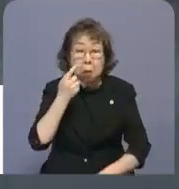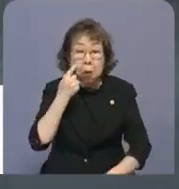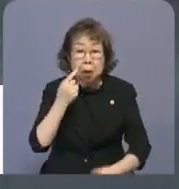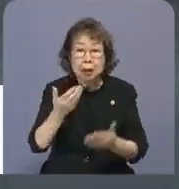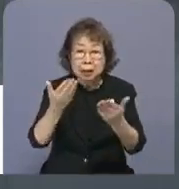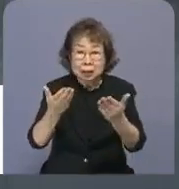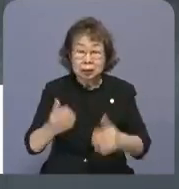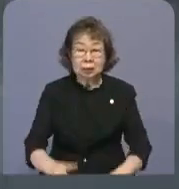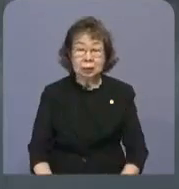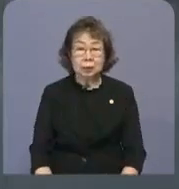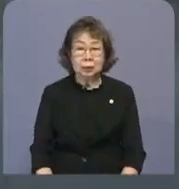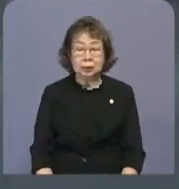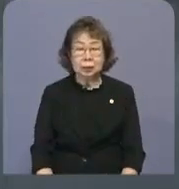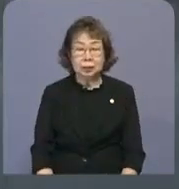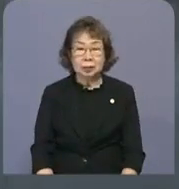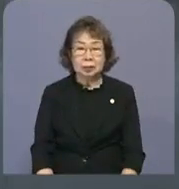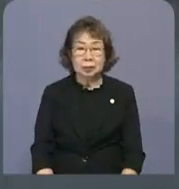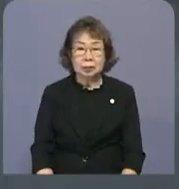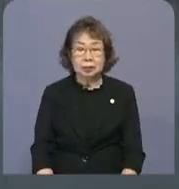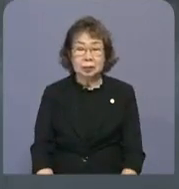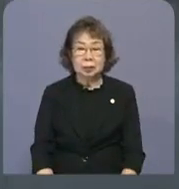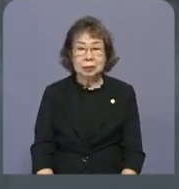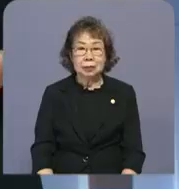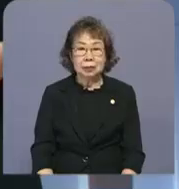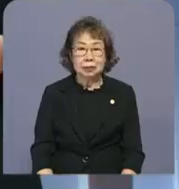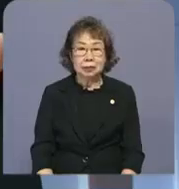보겠습니다 최희진 기자 전해주시죠